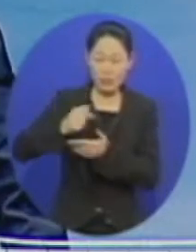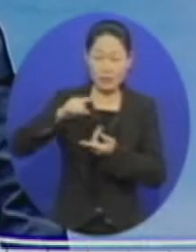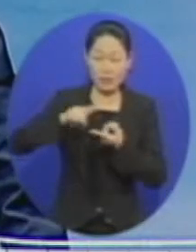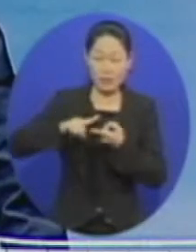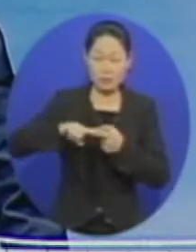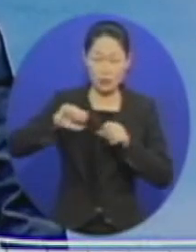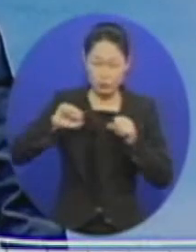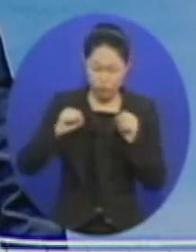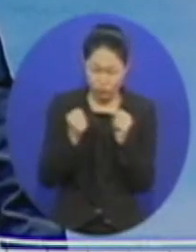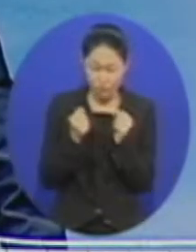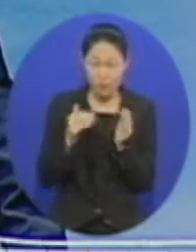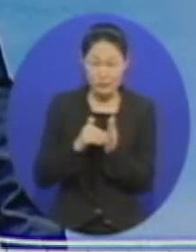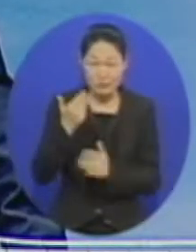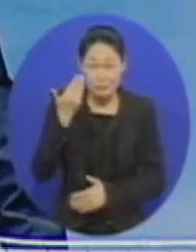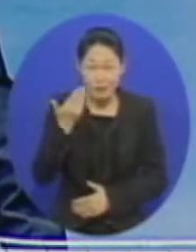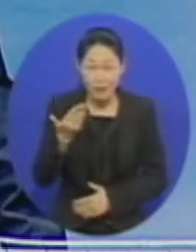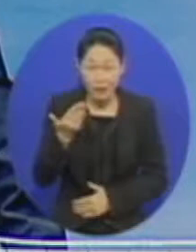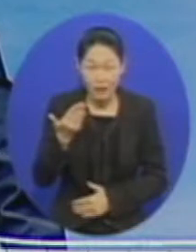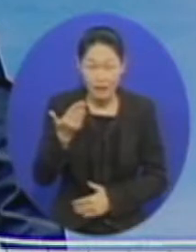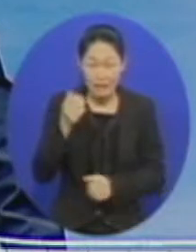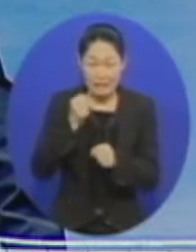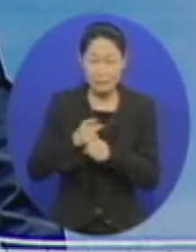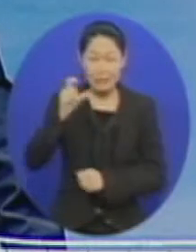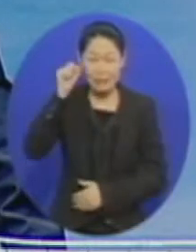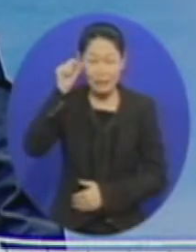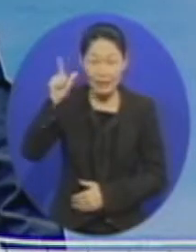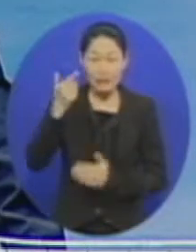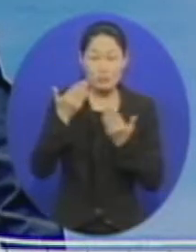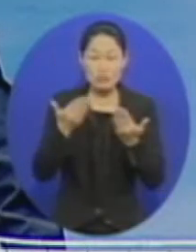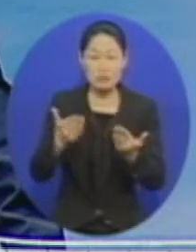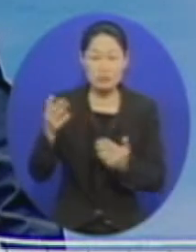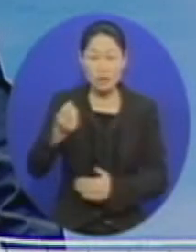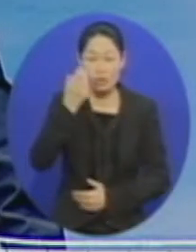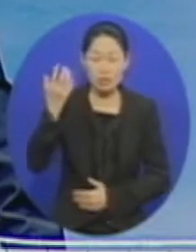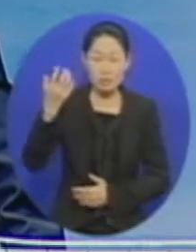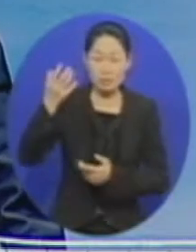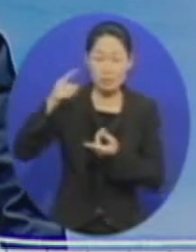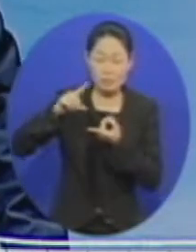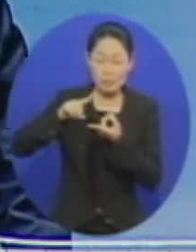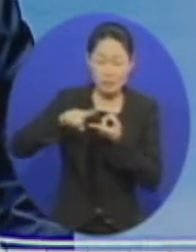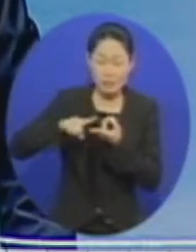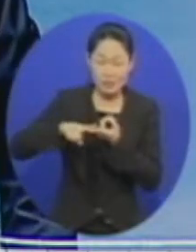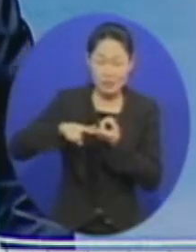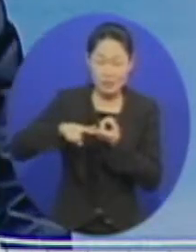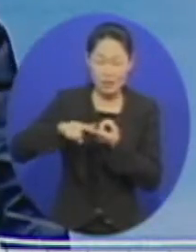순종 하셨습니까 이미 깨닫게 하시는 성령님의 대해서는 순종 하셨나요